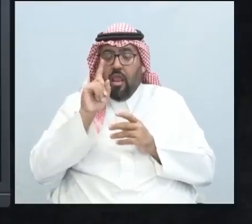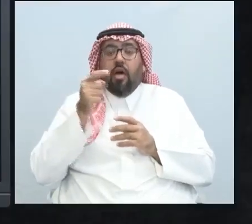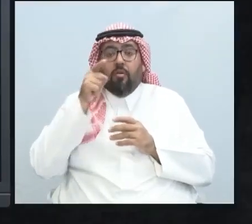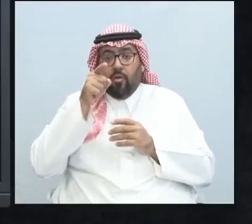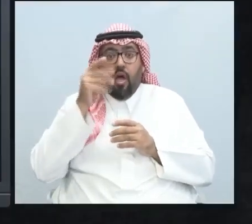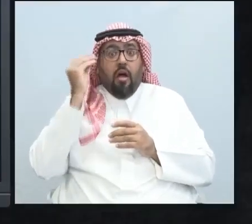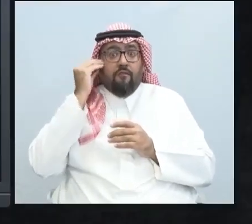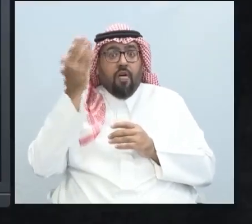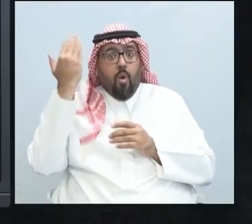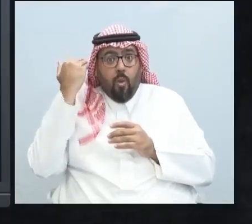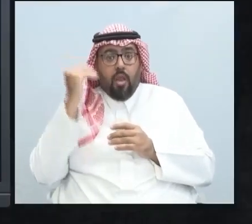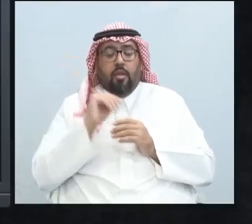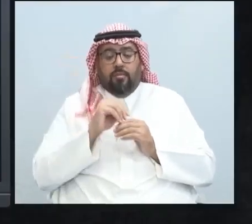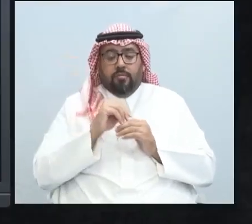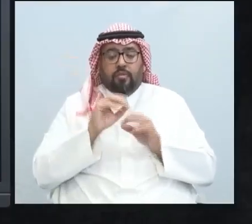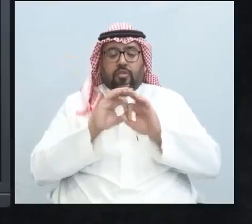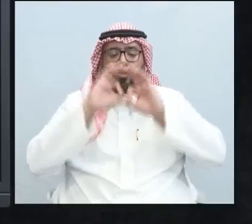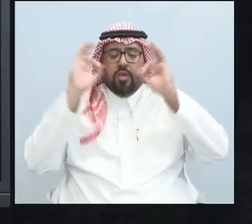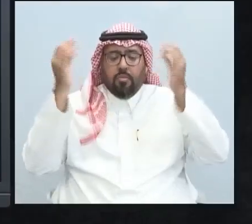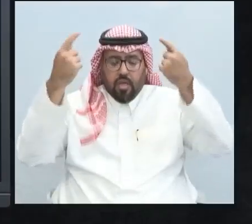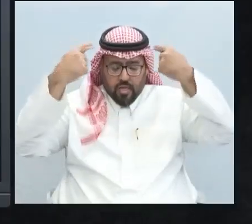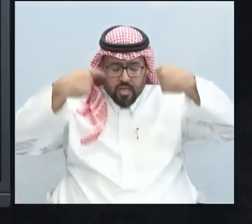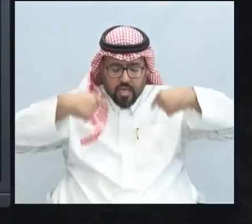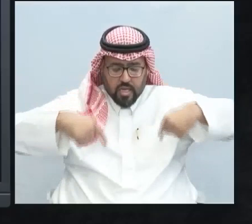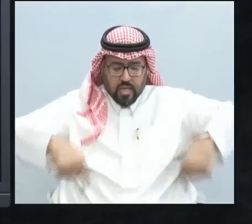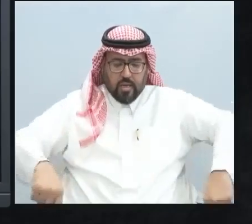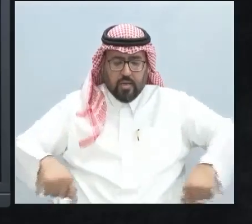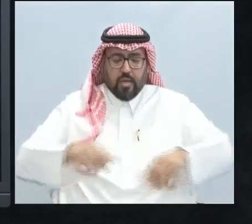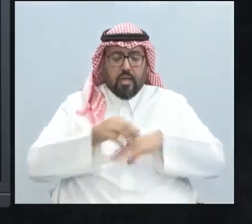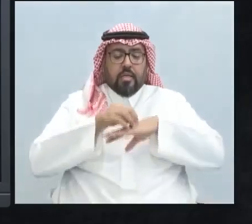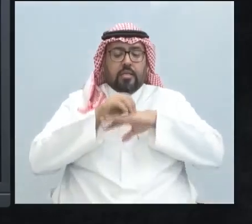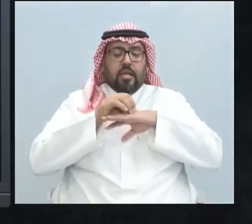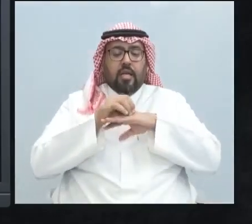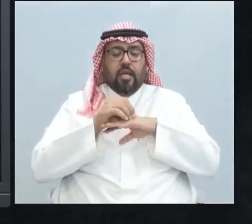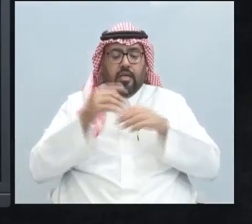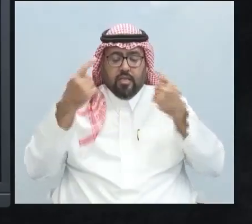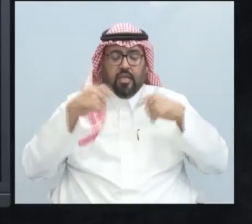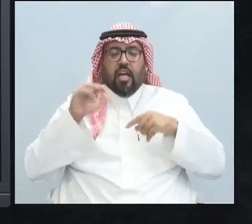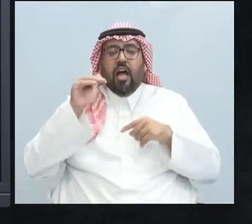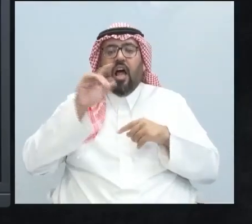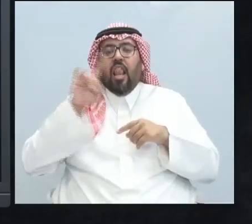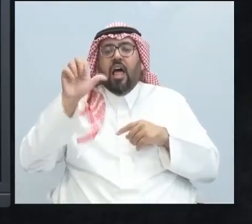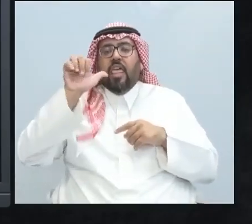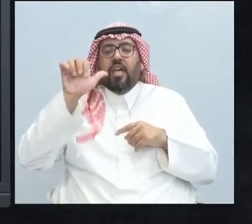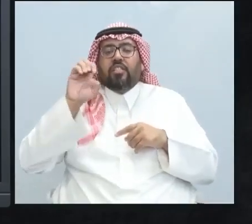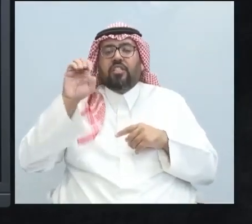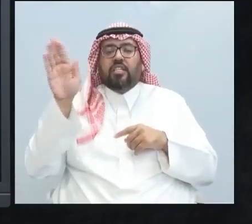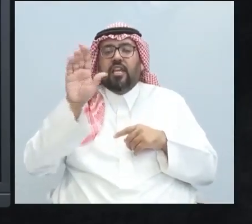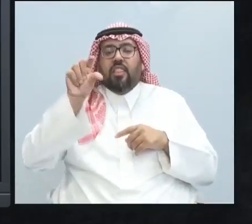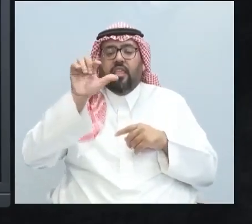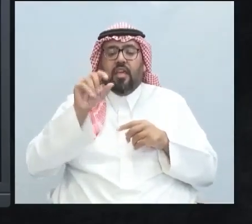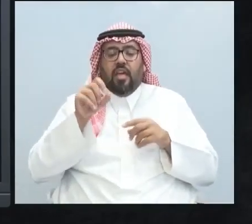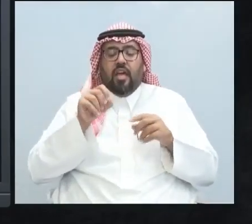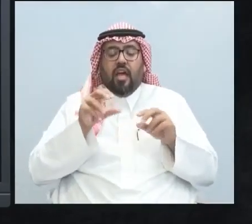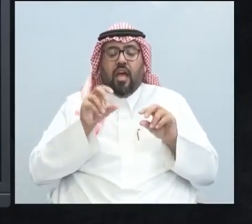انتاج الخلايا الجنسيه تعرفنا عليها بان كل الخلايا الموجوده في جسم الانسان هي خلايا جسديه هي خلايا جسديه بينما الحيوان